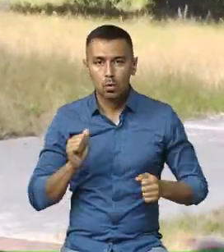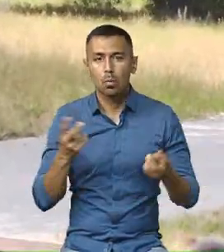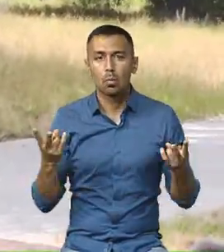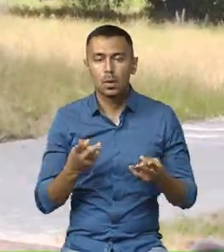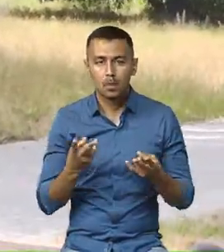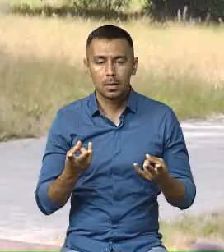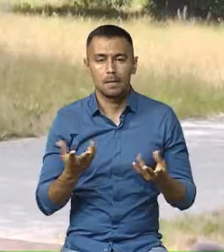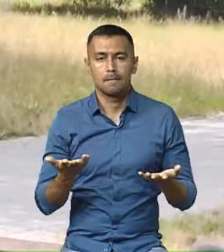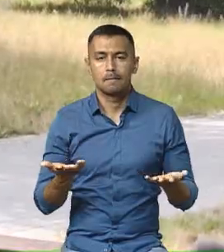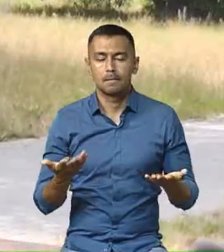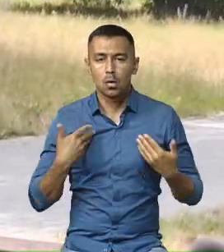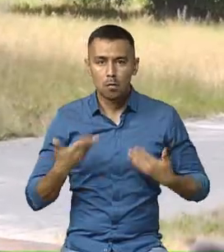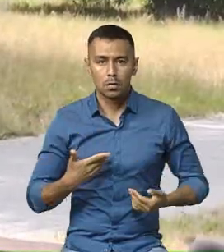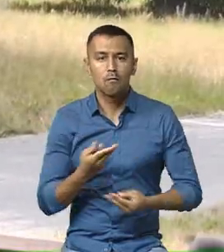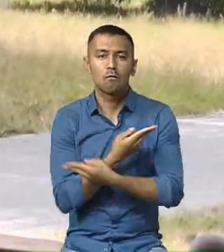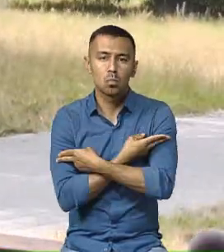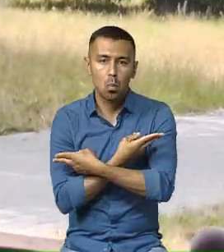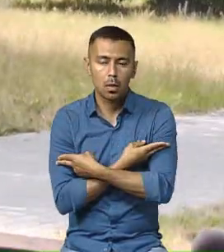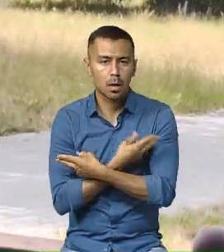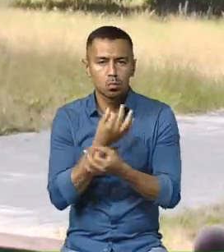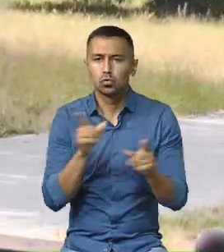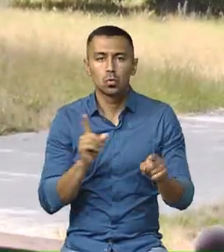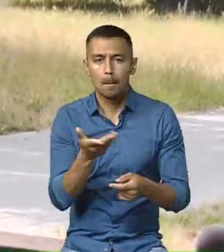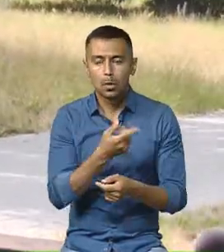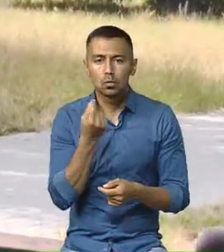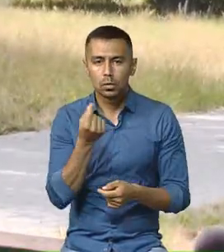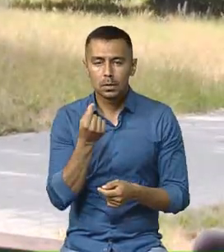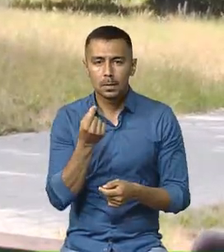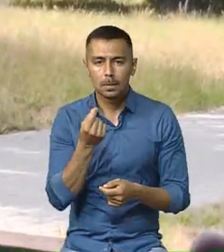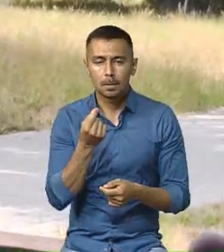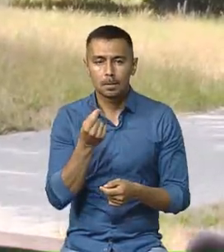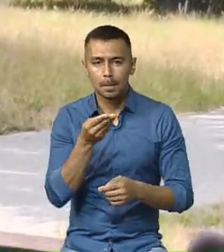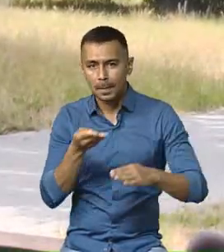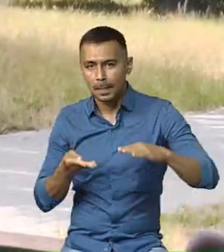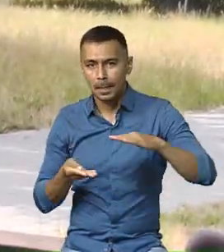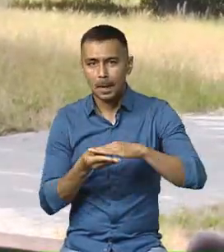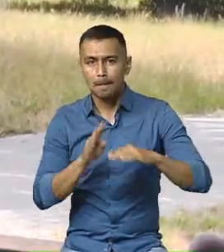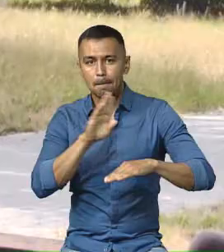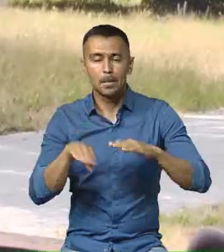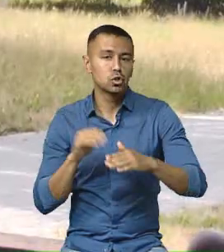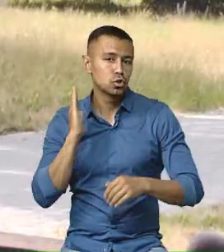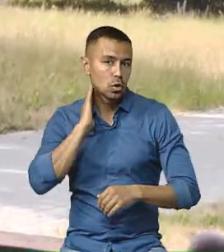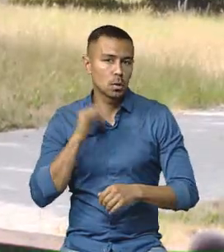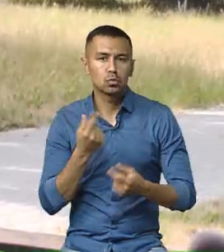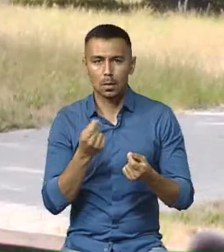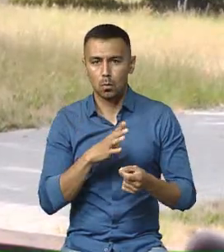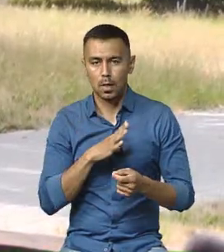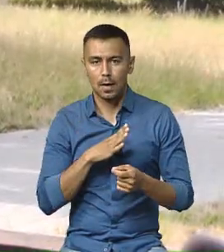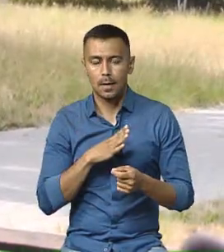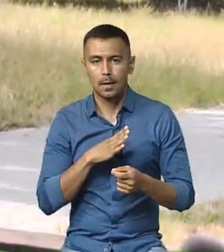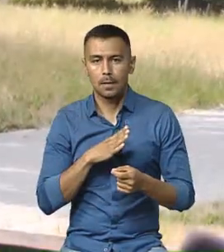чи це ковтина, футболка, ну будь-що, щоб ми трошечки підложимо під шию, щоб у нас трошечки була задерта